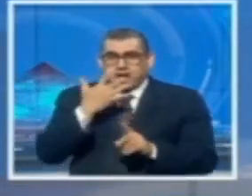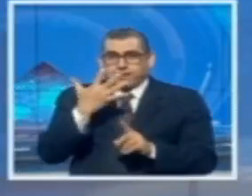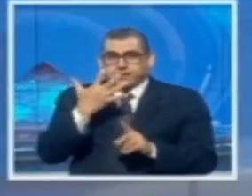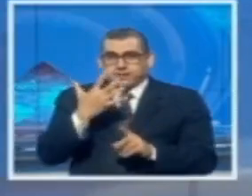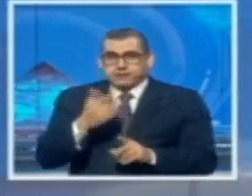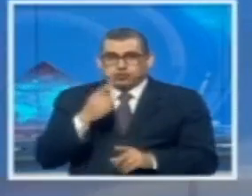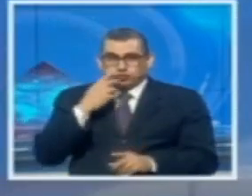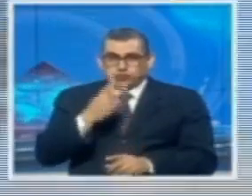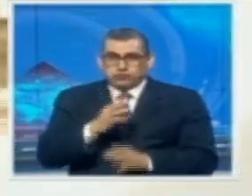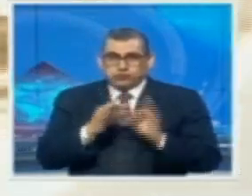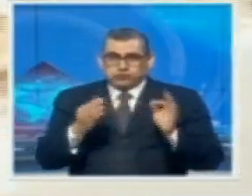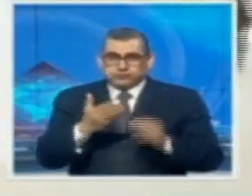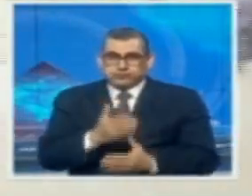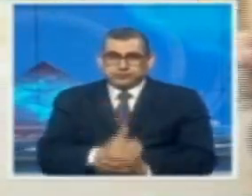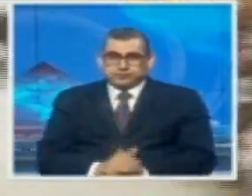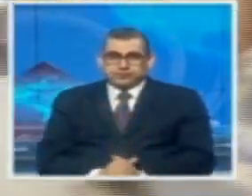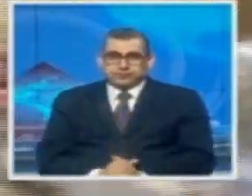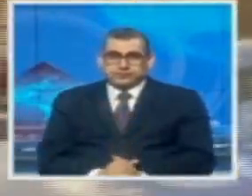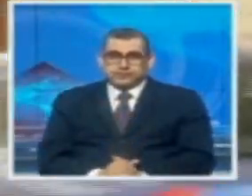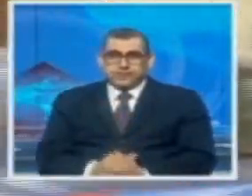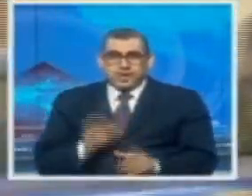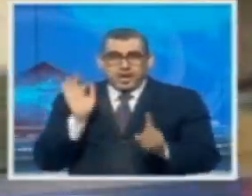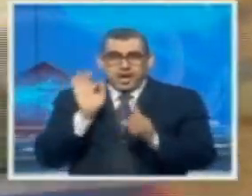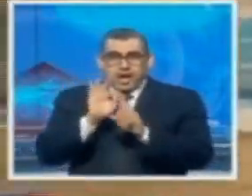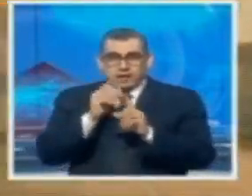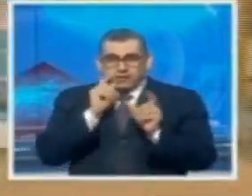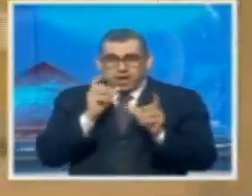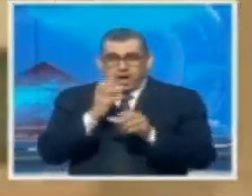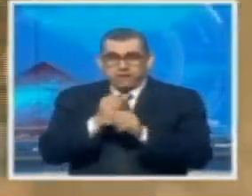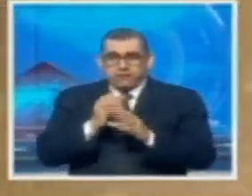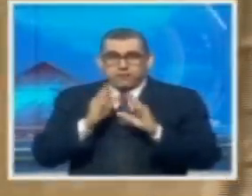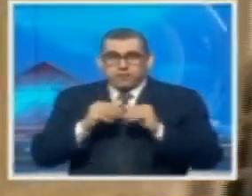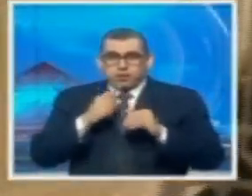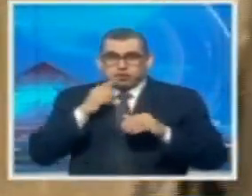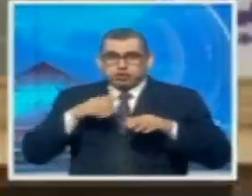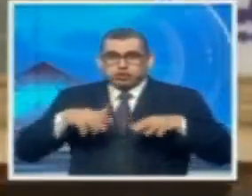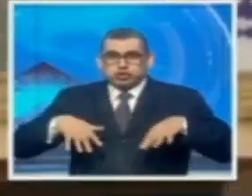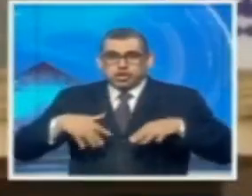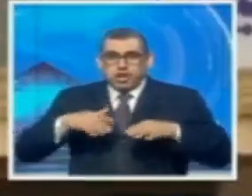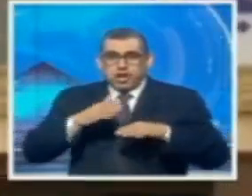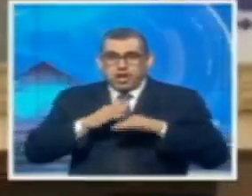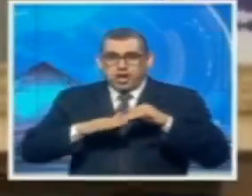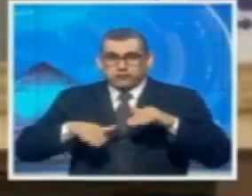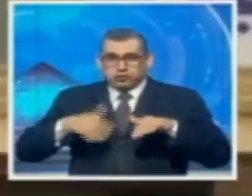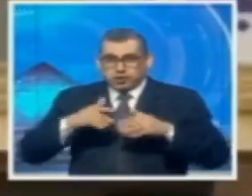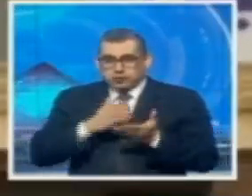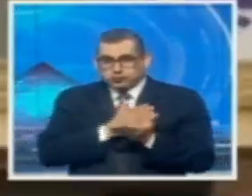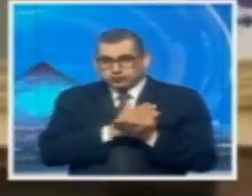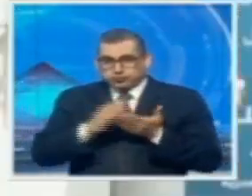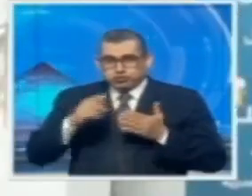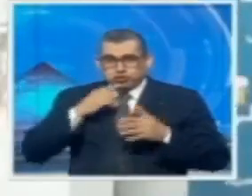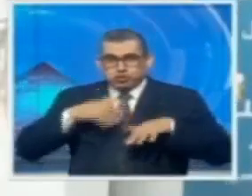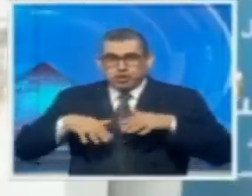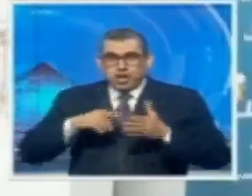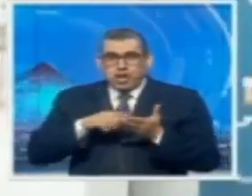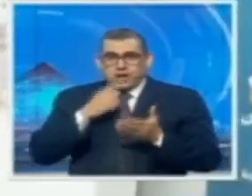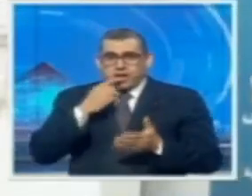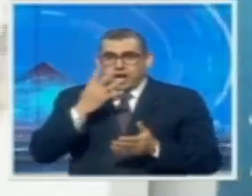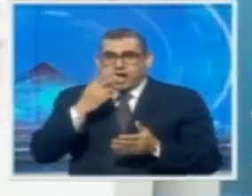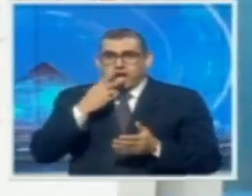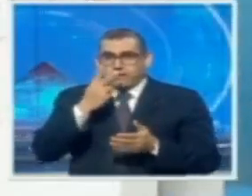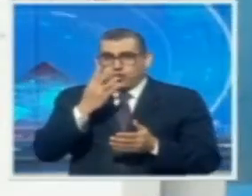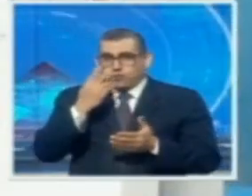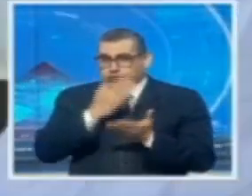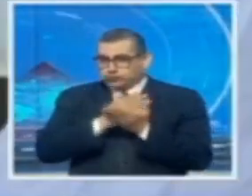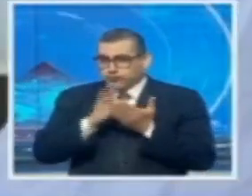نتابع. بهدف الحفاظ على مصر خالية من مرض شلل الأطفال بعد القضاء على المرض عام 2004 وتحقيق